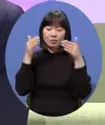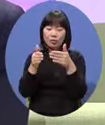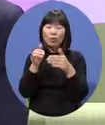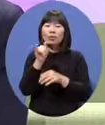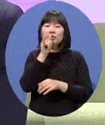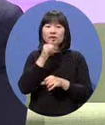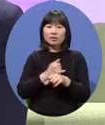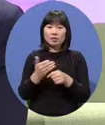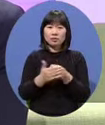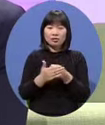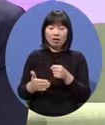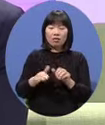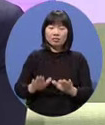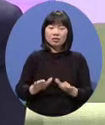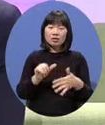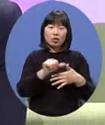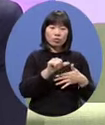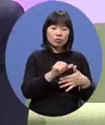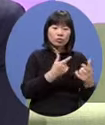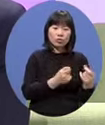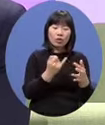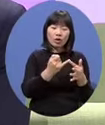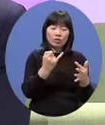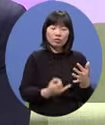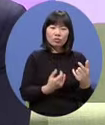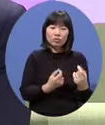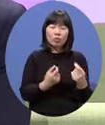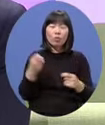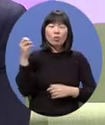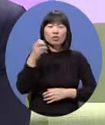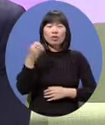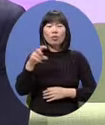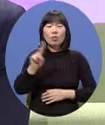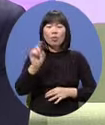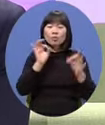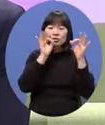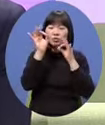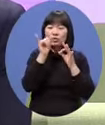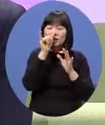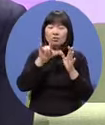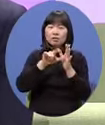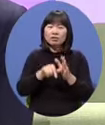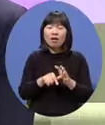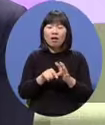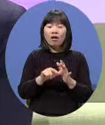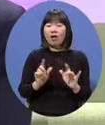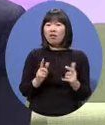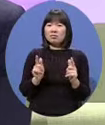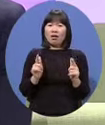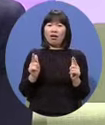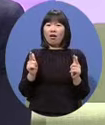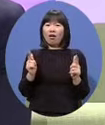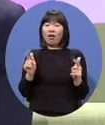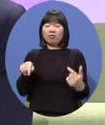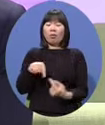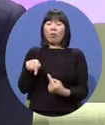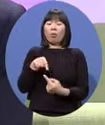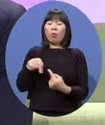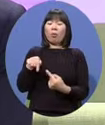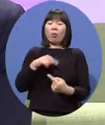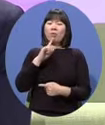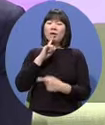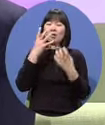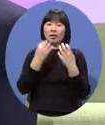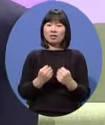맞추세요. 그러다 보니까 사실은 형부도 그렇고 동생도 그렇고 자꾸 뭔가 실수했을 때 안 그랬다는 변명을 참 많이